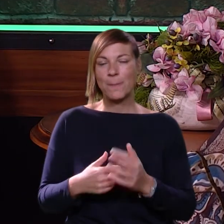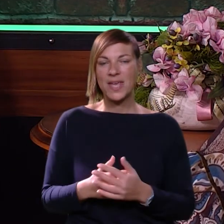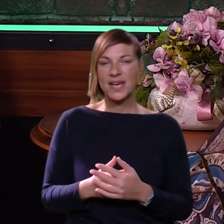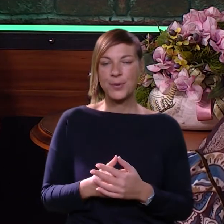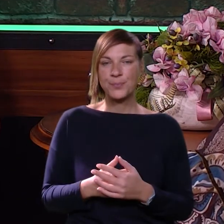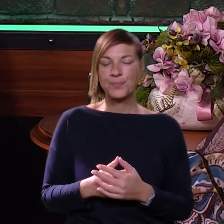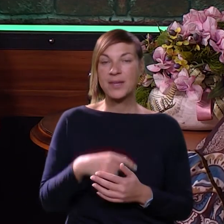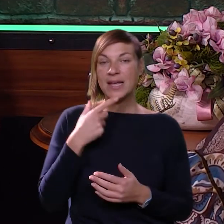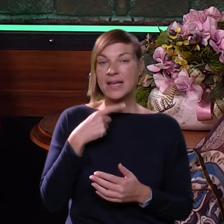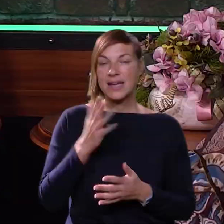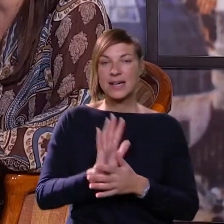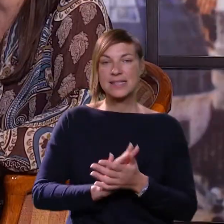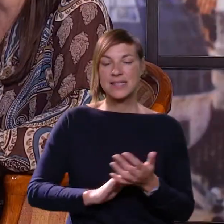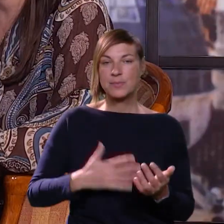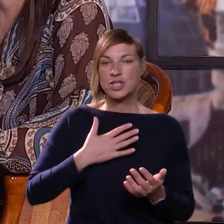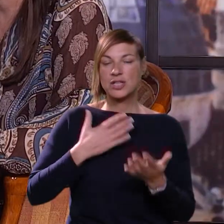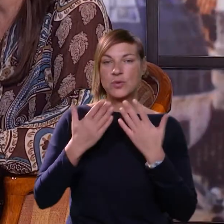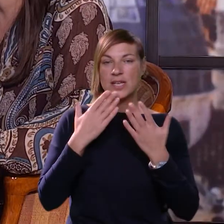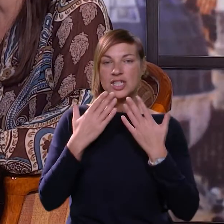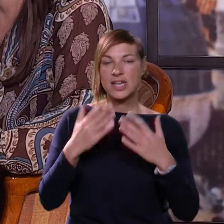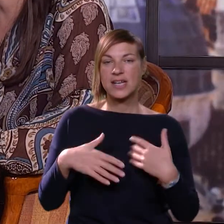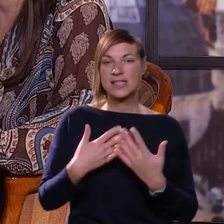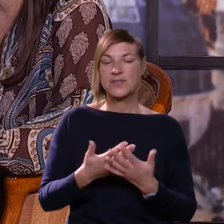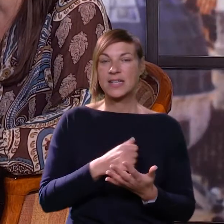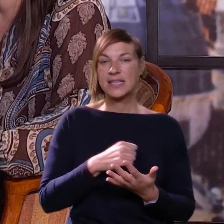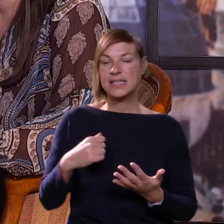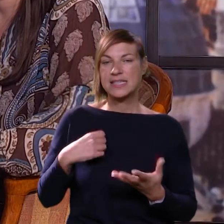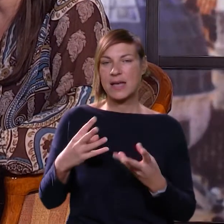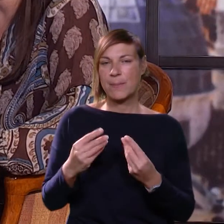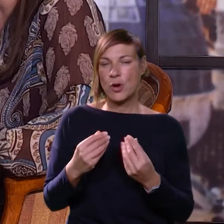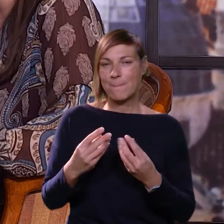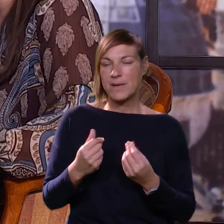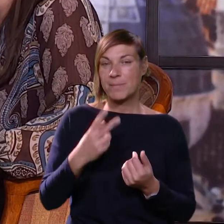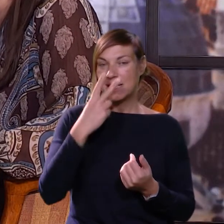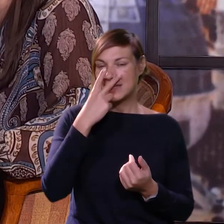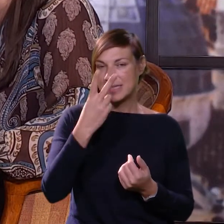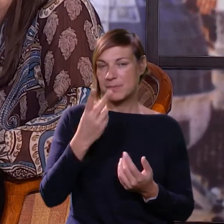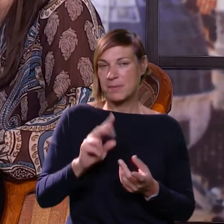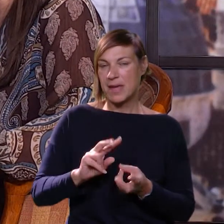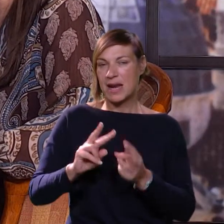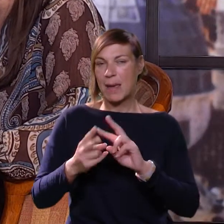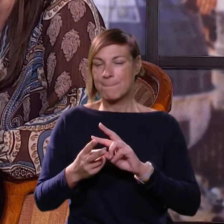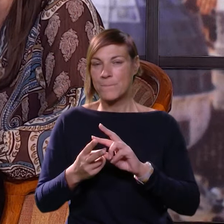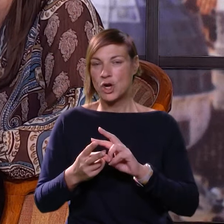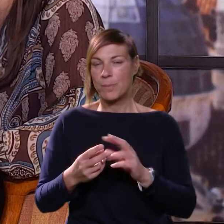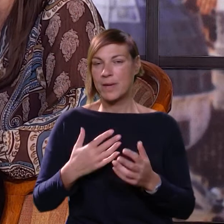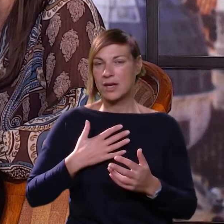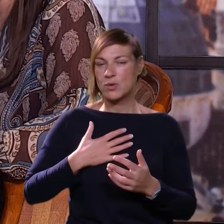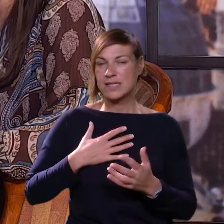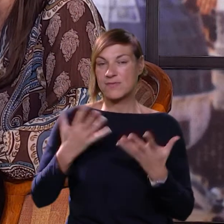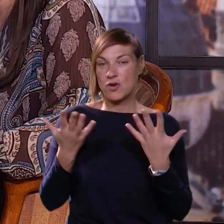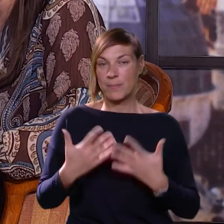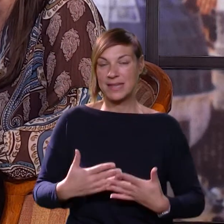promijene. Rekla si na početku našeg razgovora zapravo da si sama opipala i da si primijetila neku promjenu na